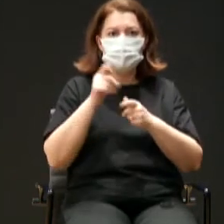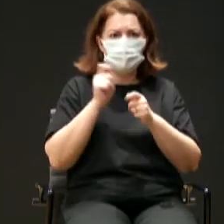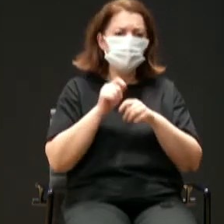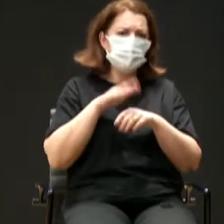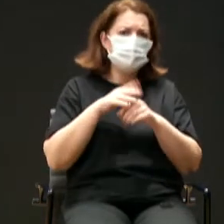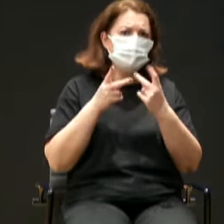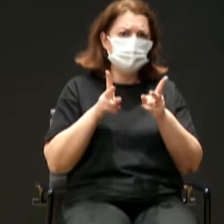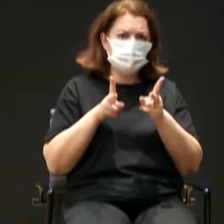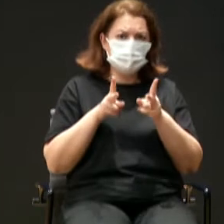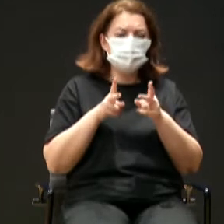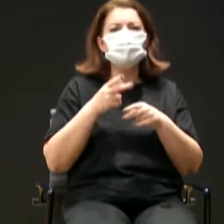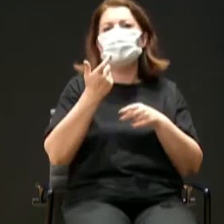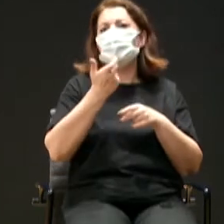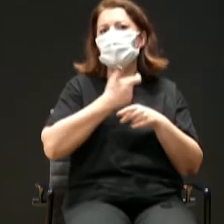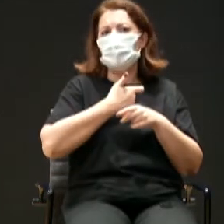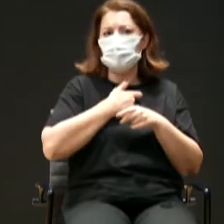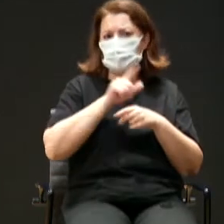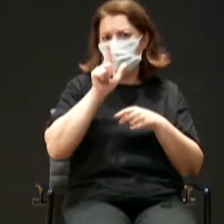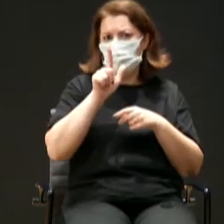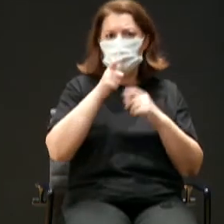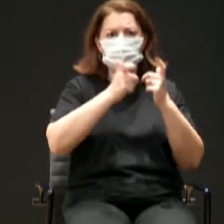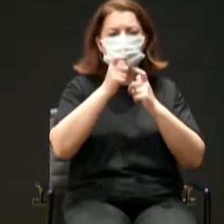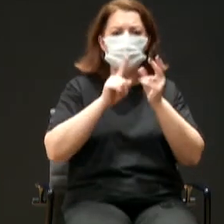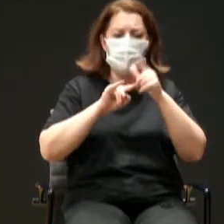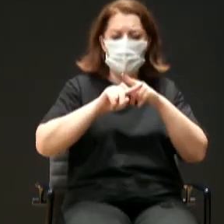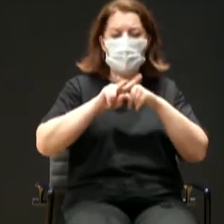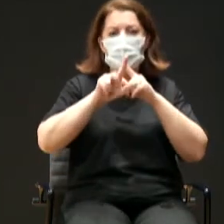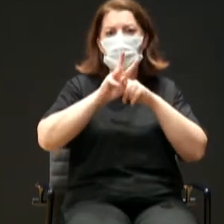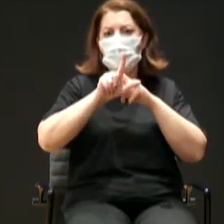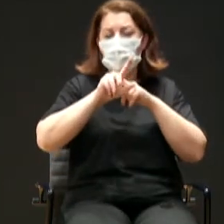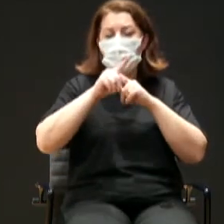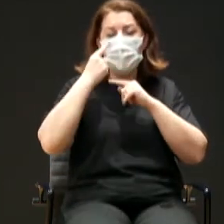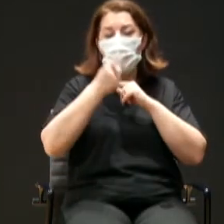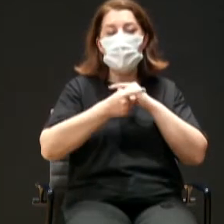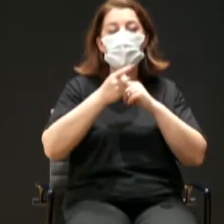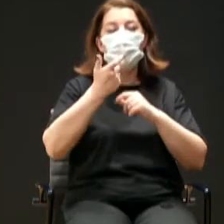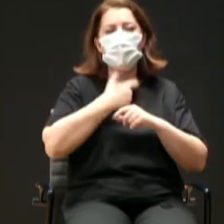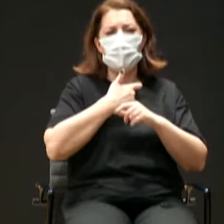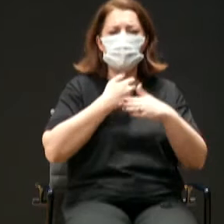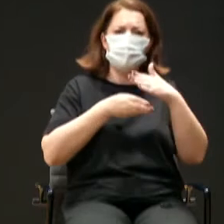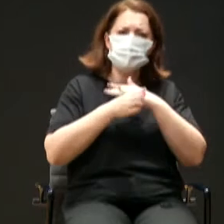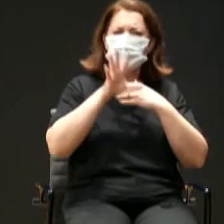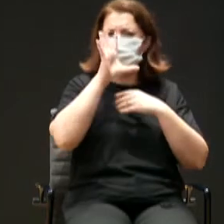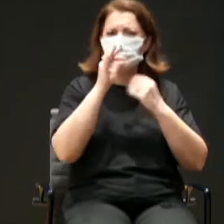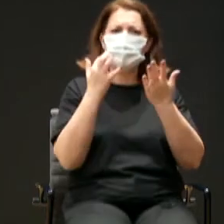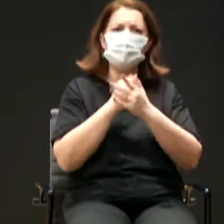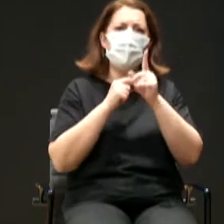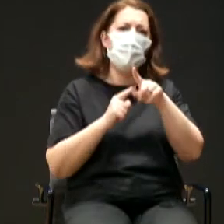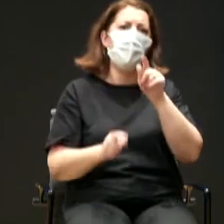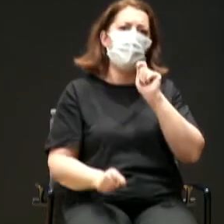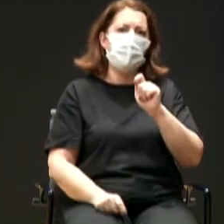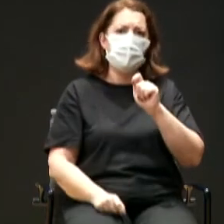yapabilir. Kanunda gerekli yerler ihale kanununa göre girir. Kim kazanırsa o yapar. Her